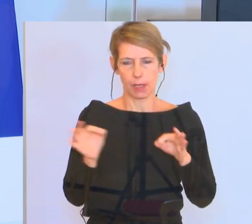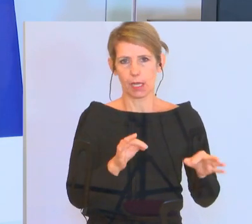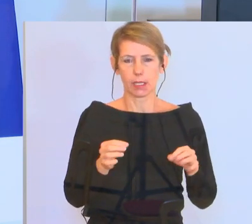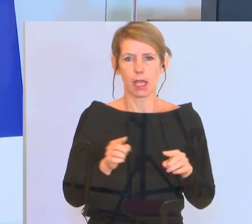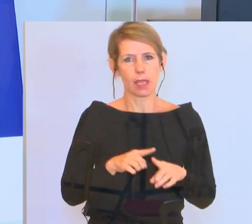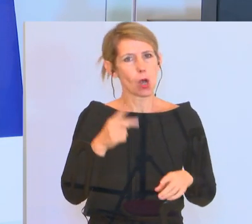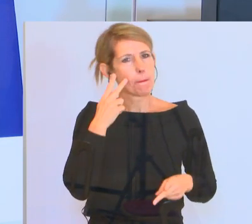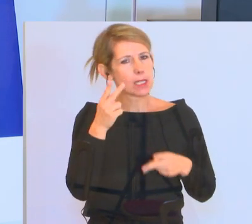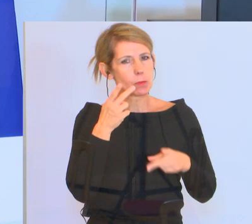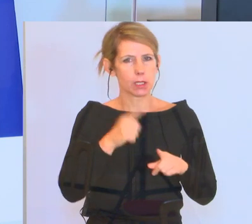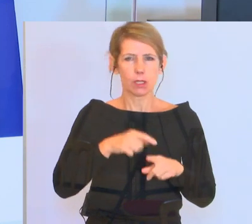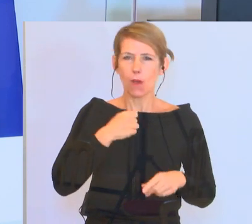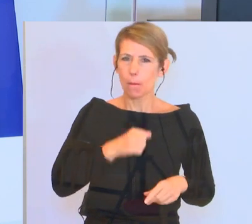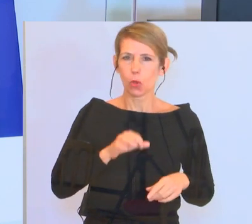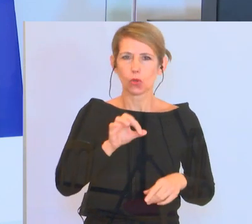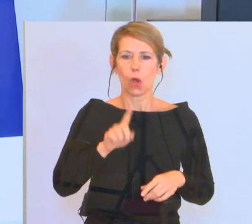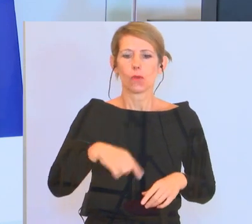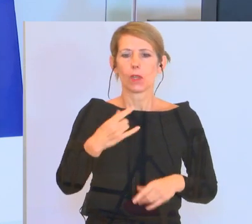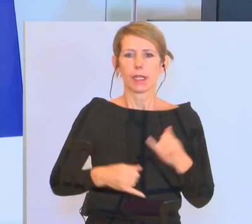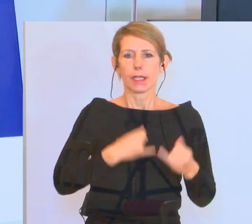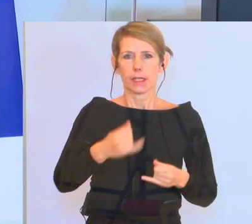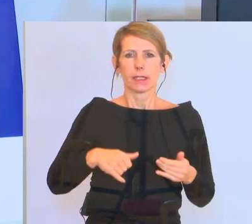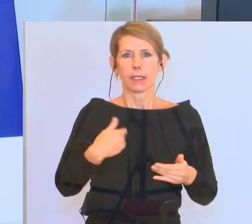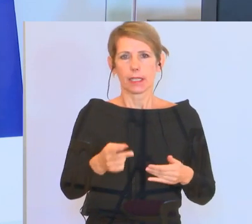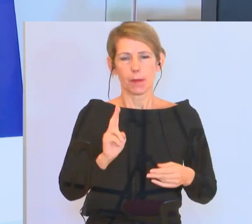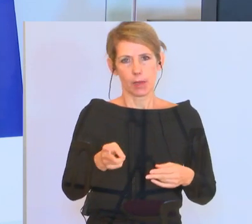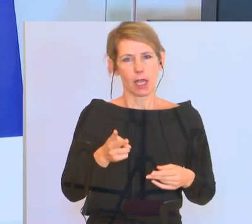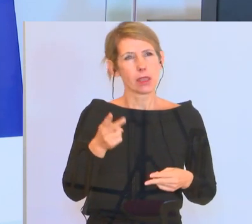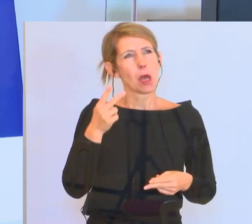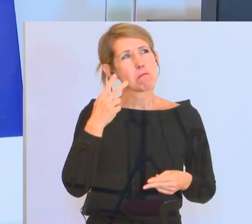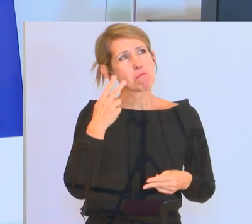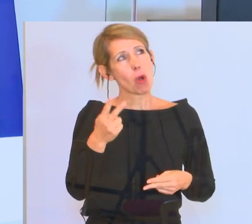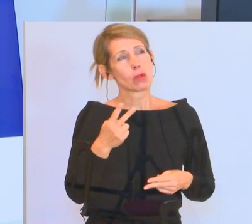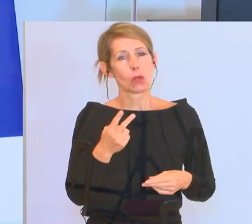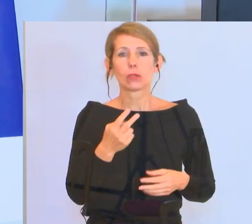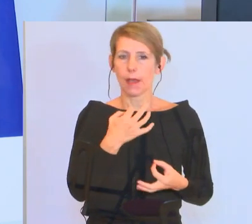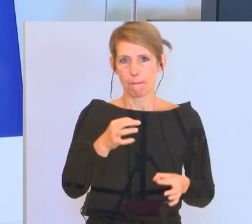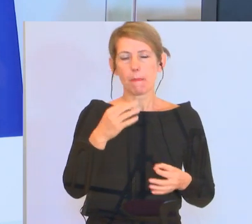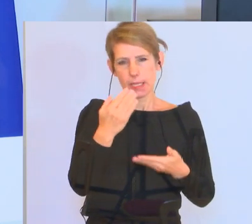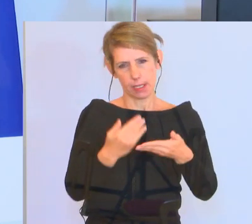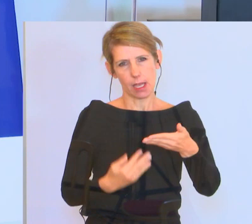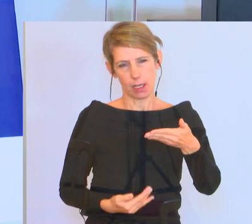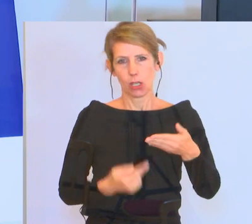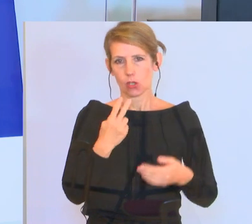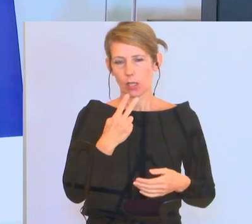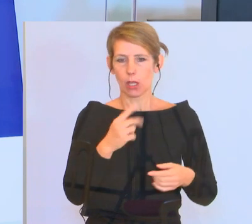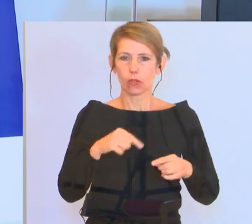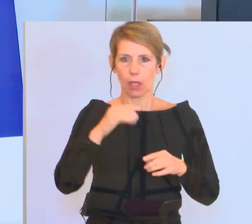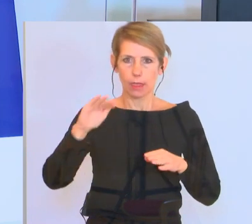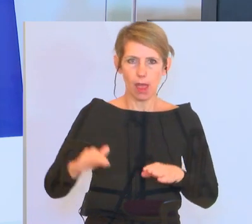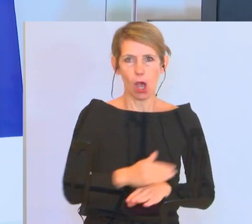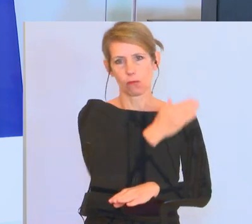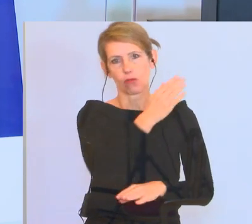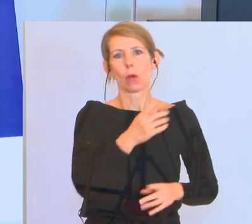und Perspektive dann fürs kommende Jahr, das zum Glück besser prognostiziert wird, wieder hier einen Aufschwung dann auch wieder